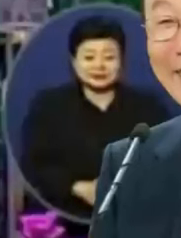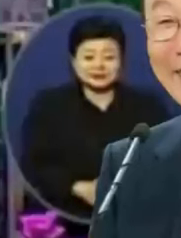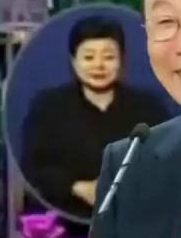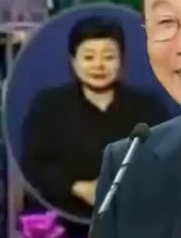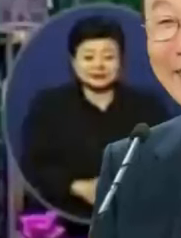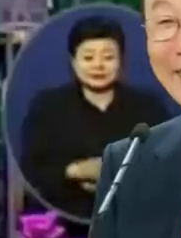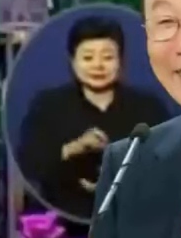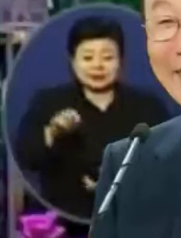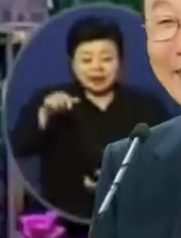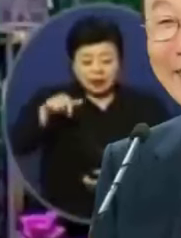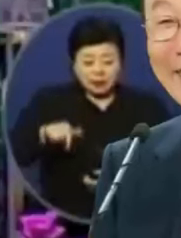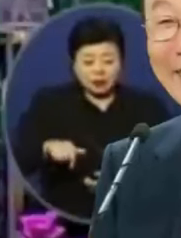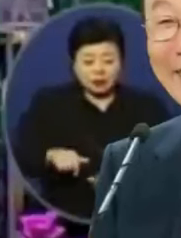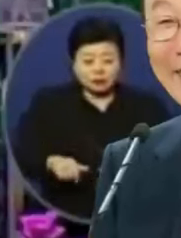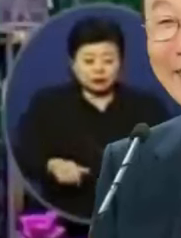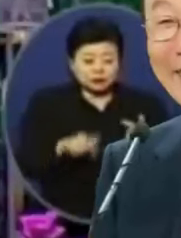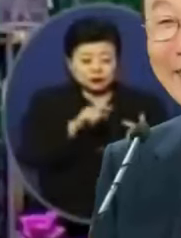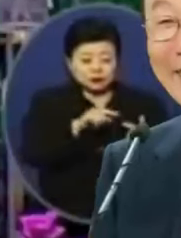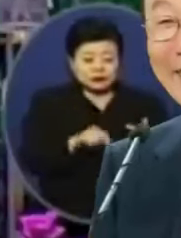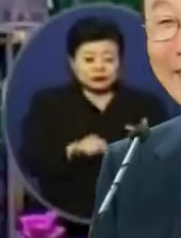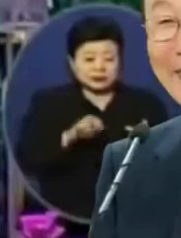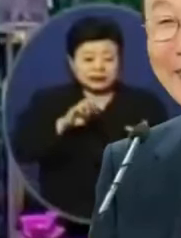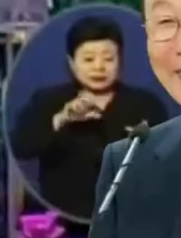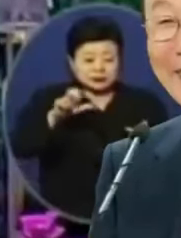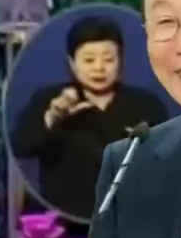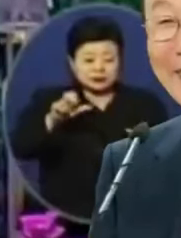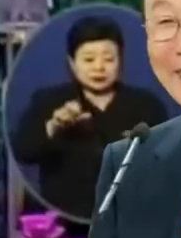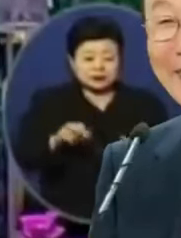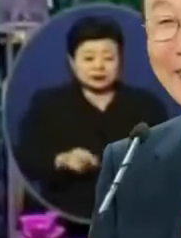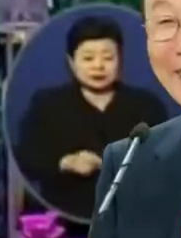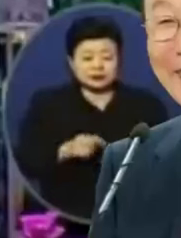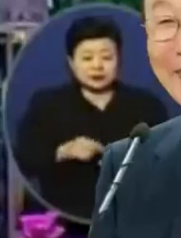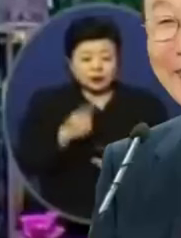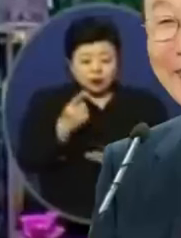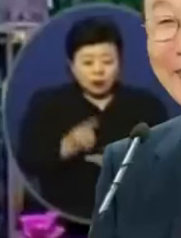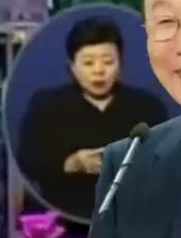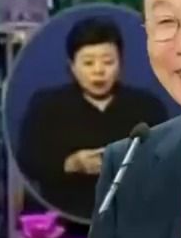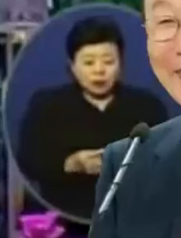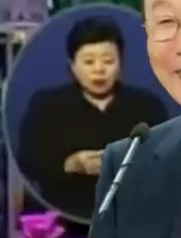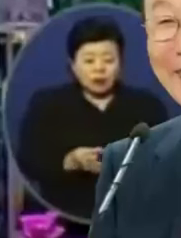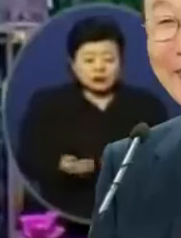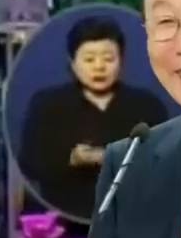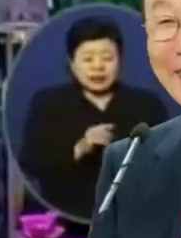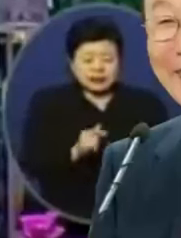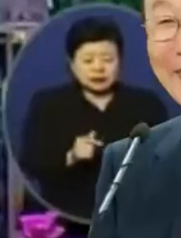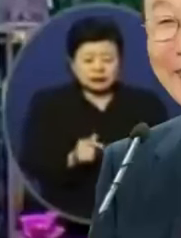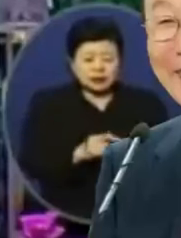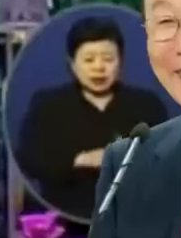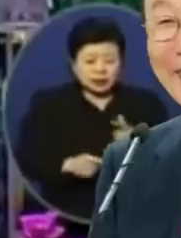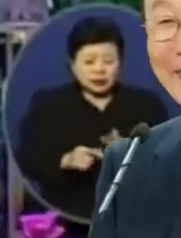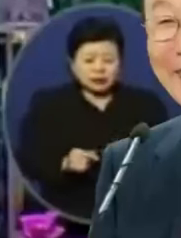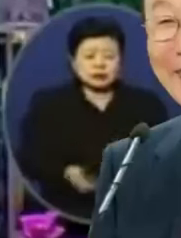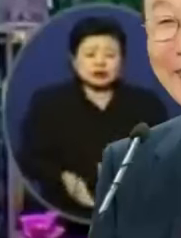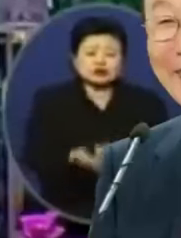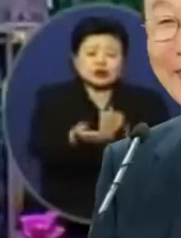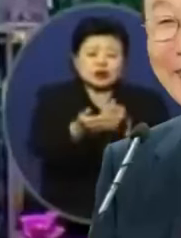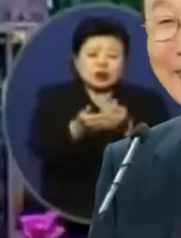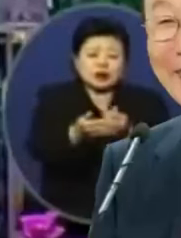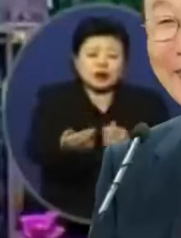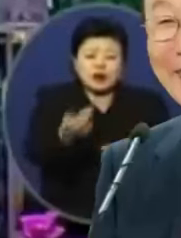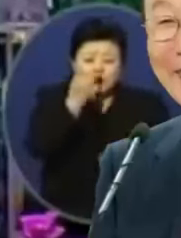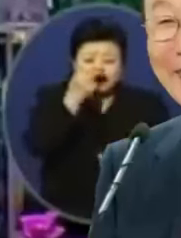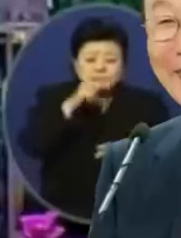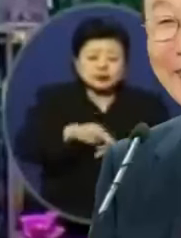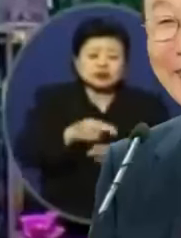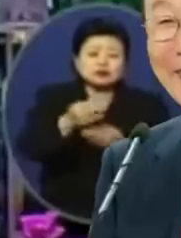마가복음 10장 45절도 보면 인자가 온 것은 섬김을 받으려 함이 아니라 도리어 섬기려 하고 자기의 목숨을 많은 사람의 대속물로